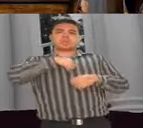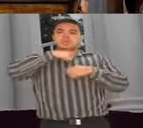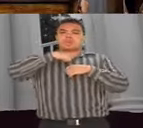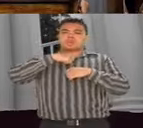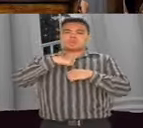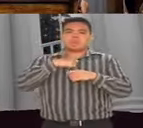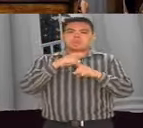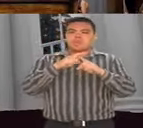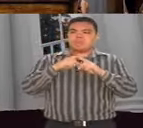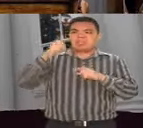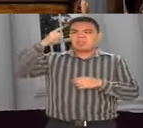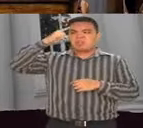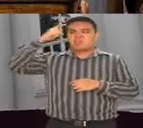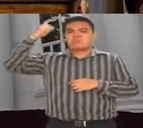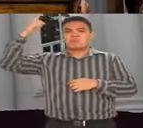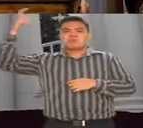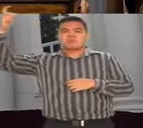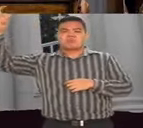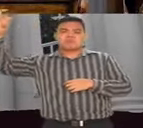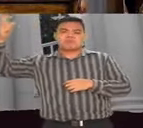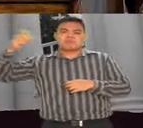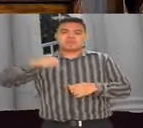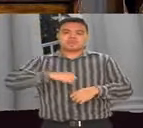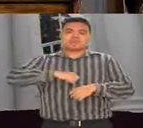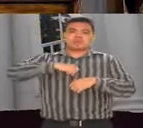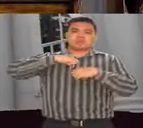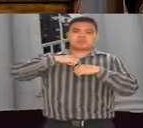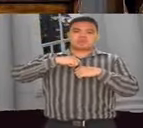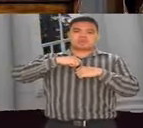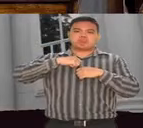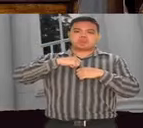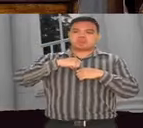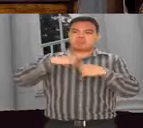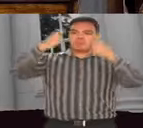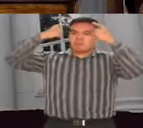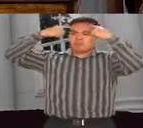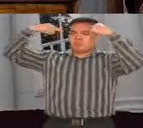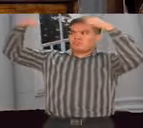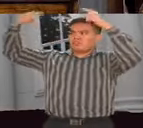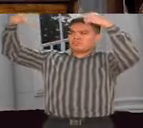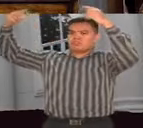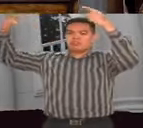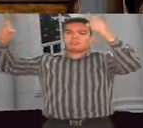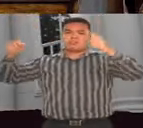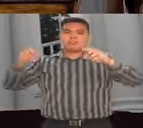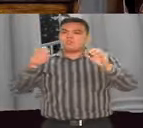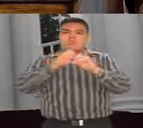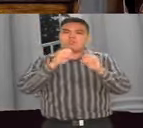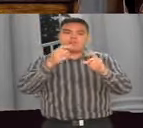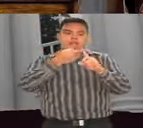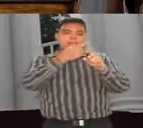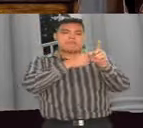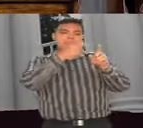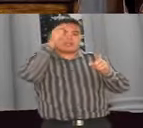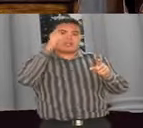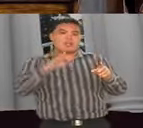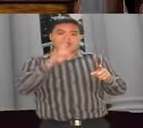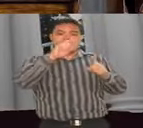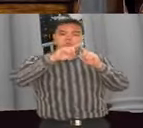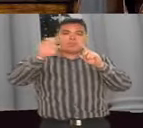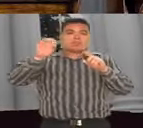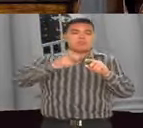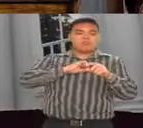kaugalingon. Your dreams, your ambitions, that is not, wala siya naggikan sa Dios, imo ra